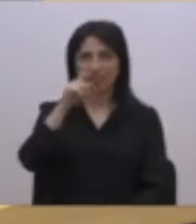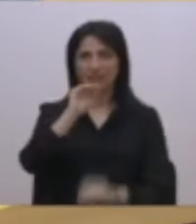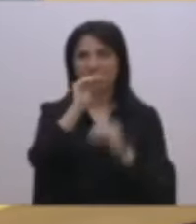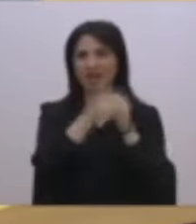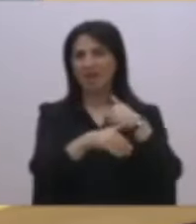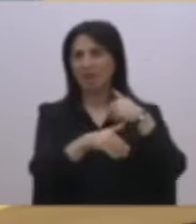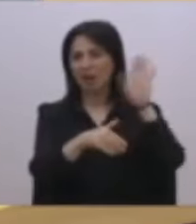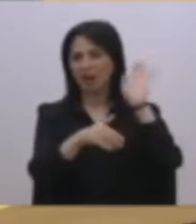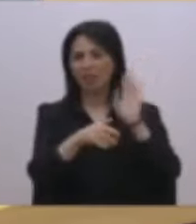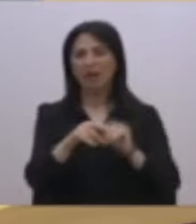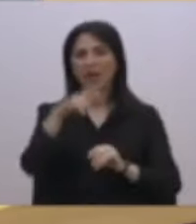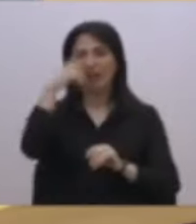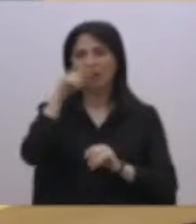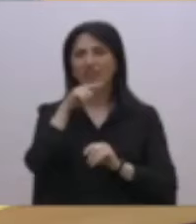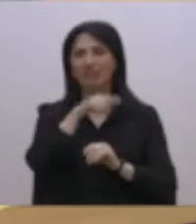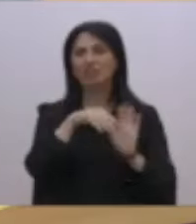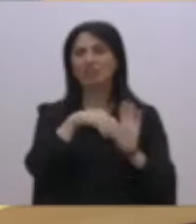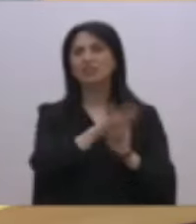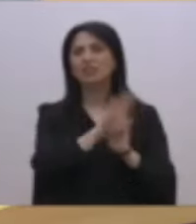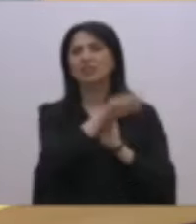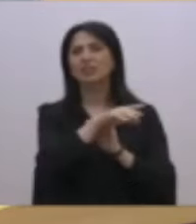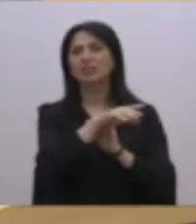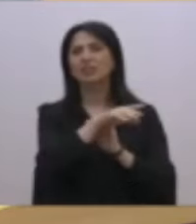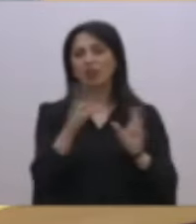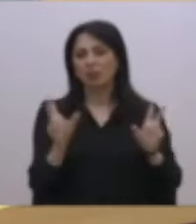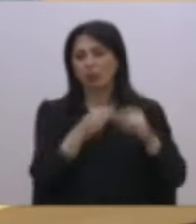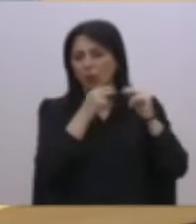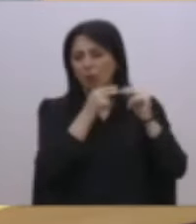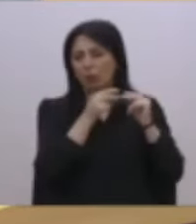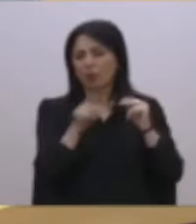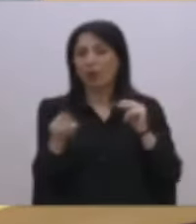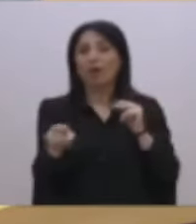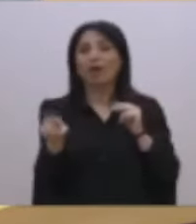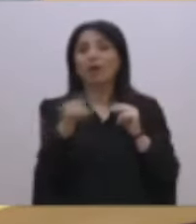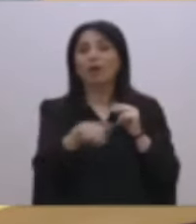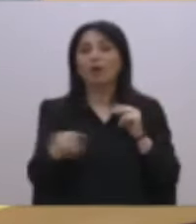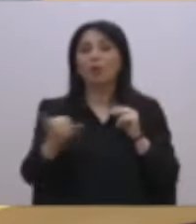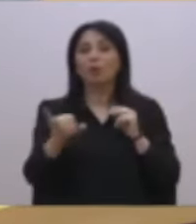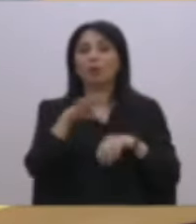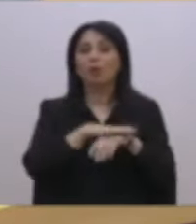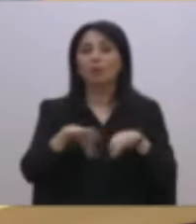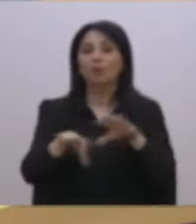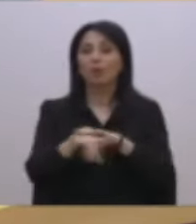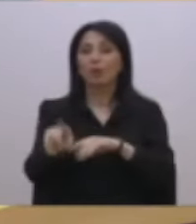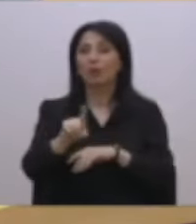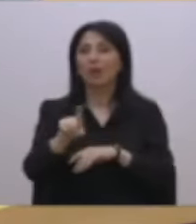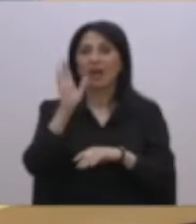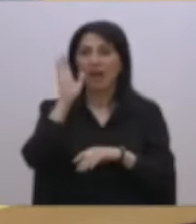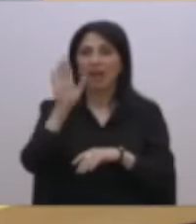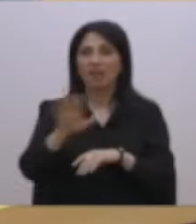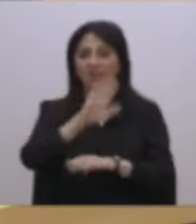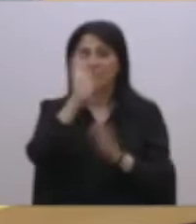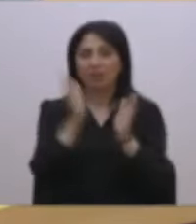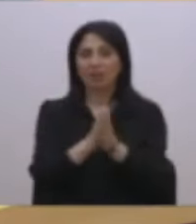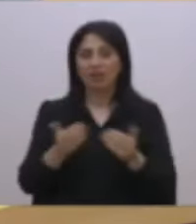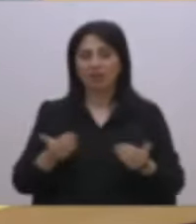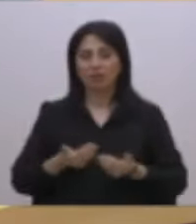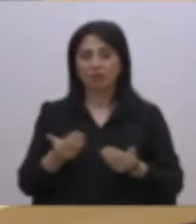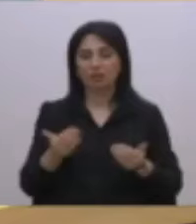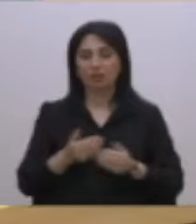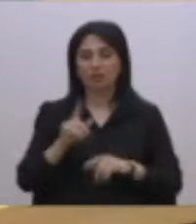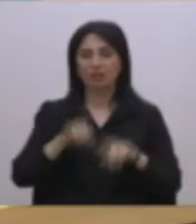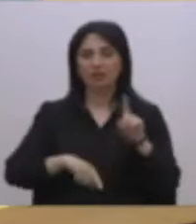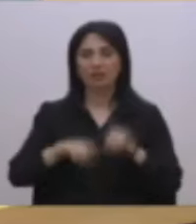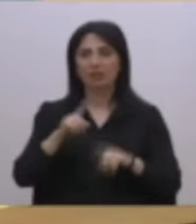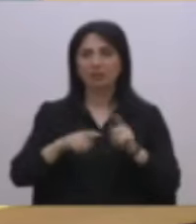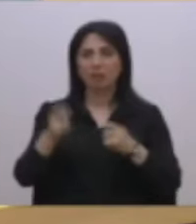დაიმალება, ბიძინა ივანიშვილი წავა, თავს უშველის, თქვენ რა გეშველებათ, მონებო, რომ ასე იქნებით მთელი ცხოვრება,